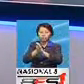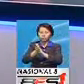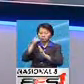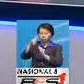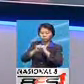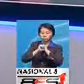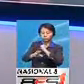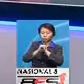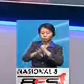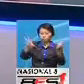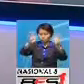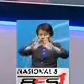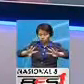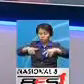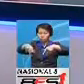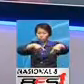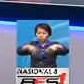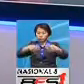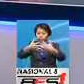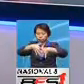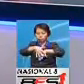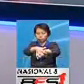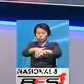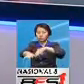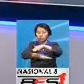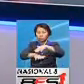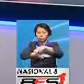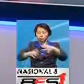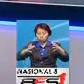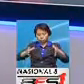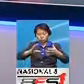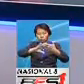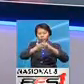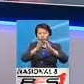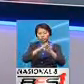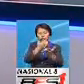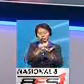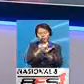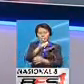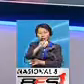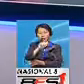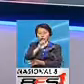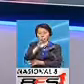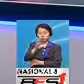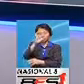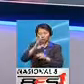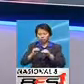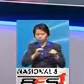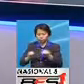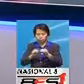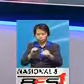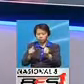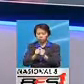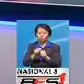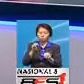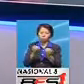mempromosi ASEAN sebagai sebuah pasaran integrasi di bawah blok komuniti ekonomi AEC akan digerakkan dengan lebih